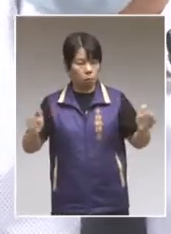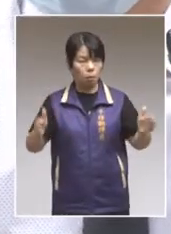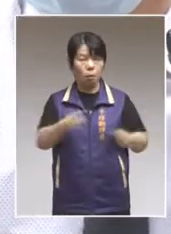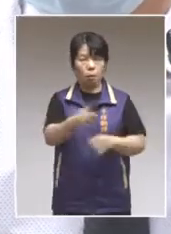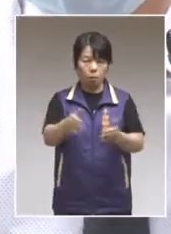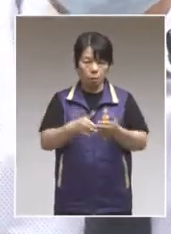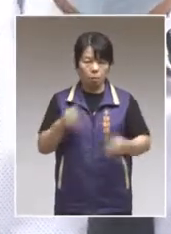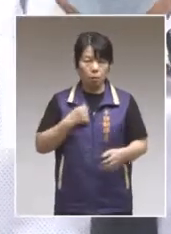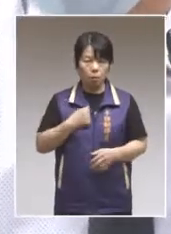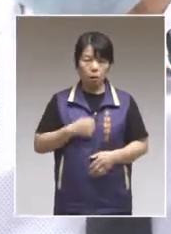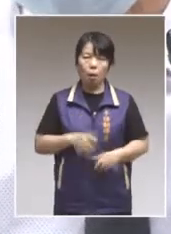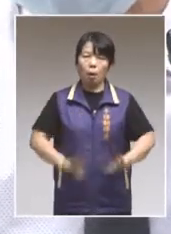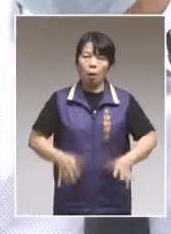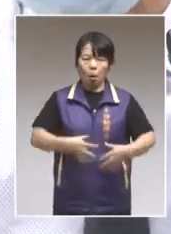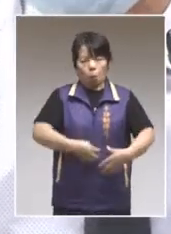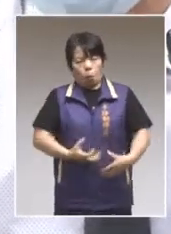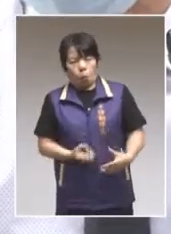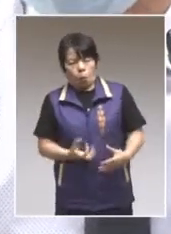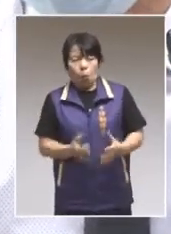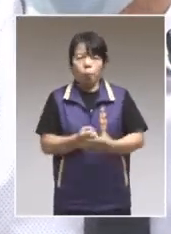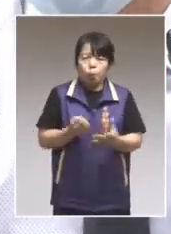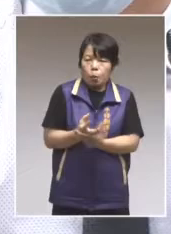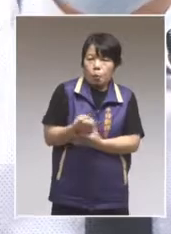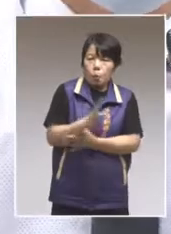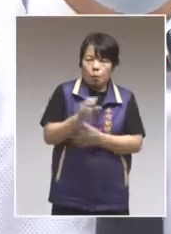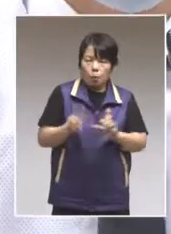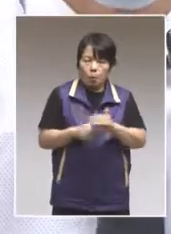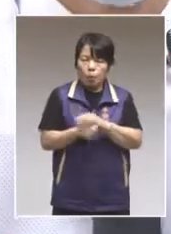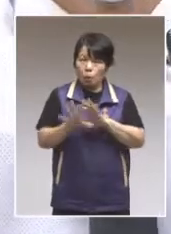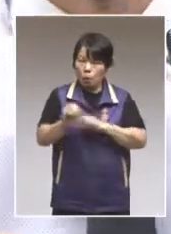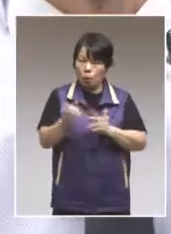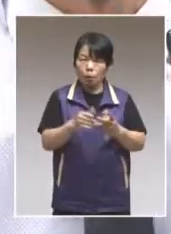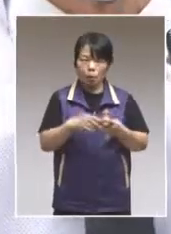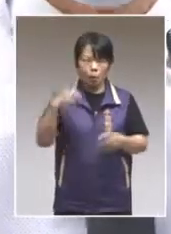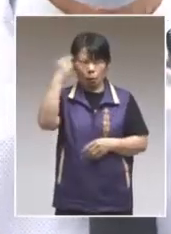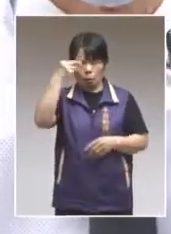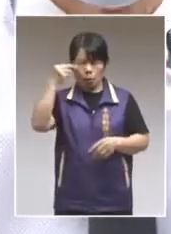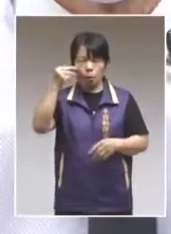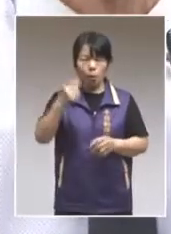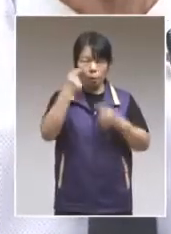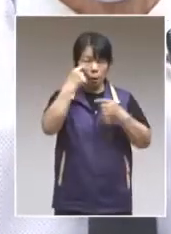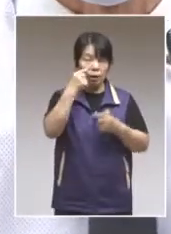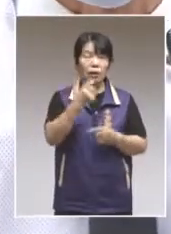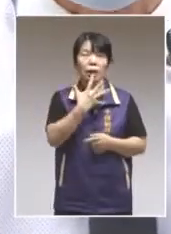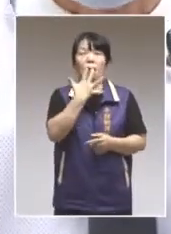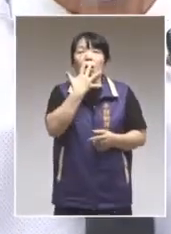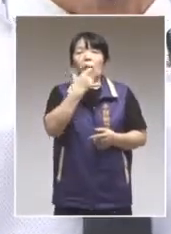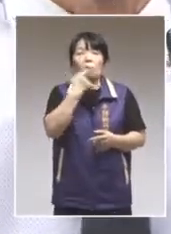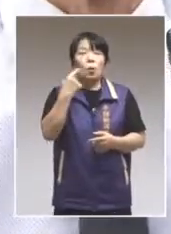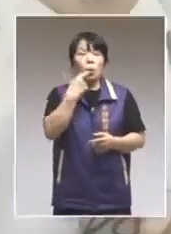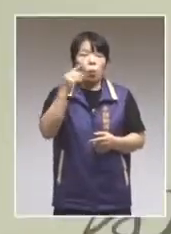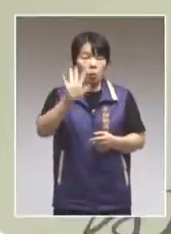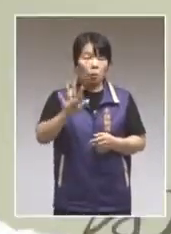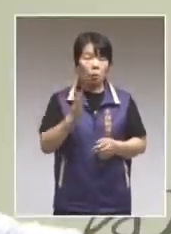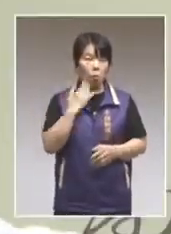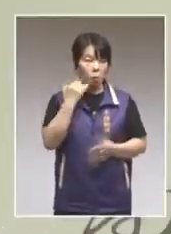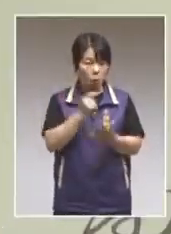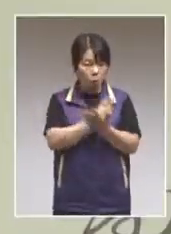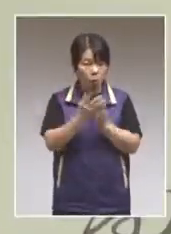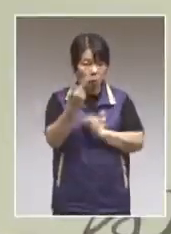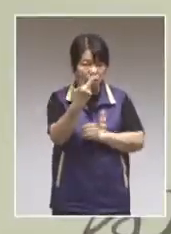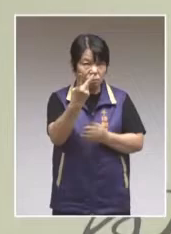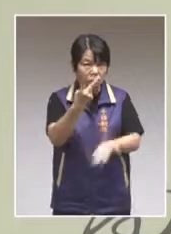有腹痛、腹泻、呕吐、长疹子、眼睛红、头晕、这些表现。如果有2项以上的话，我们要想到